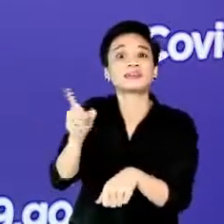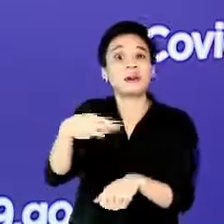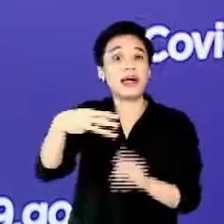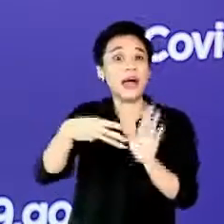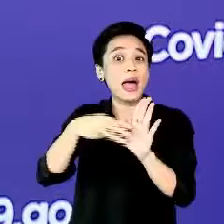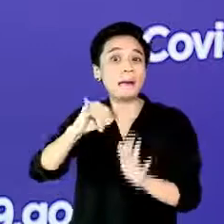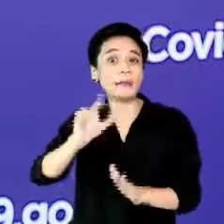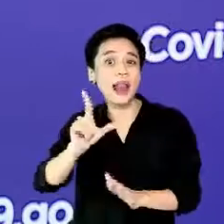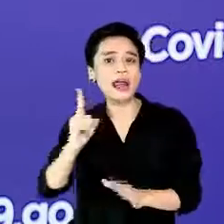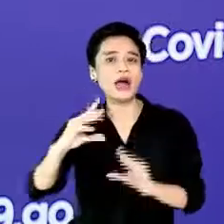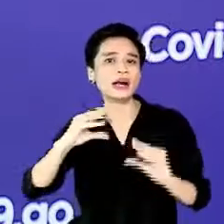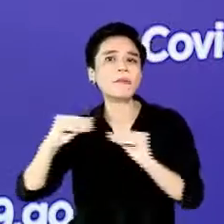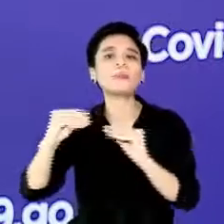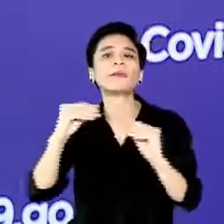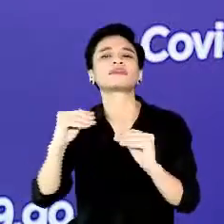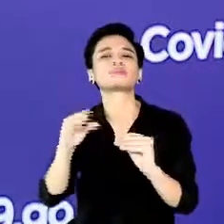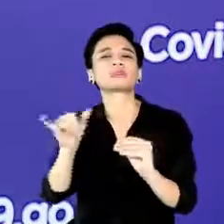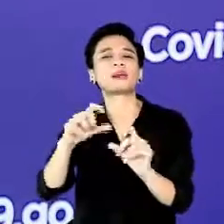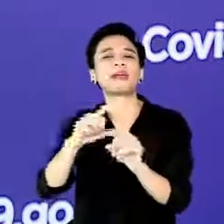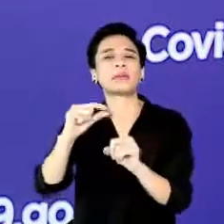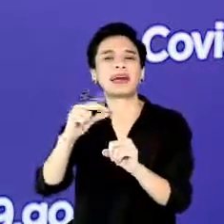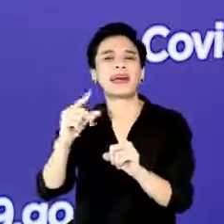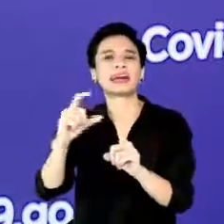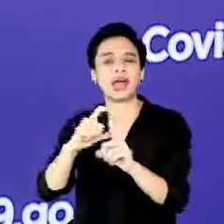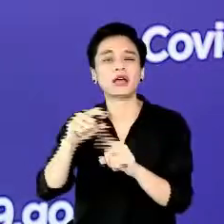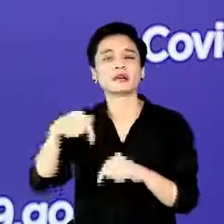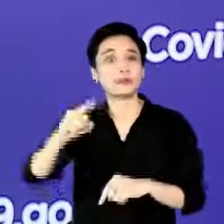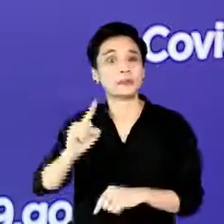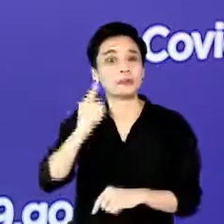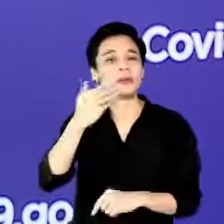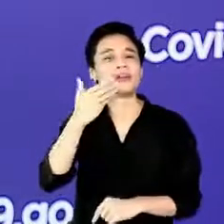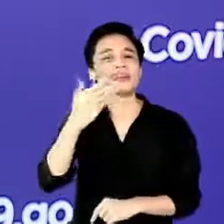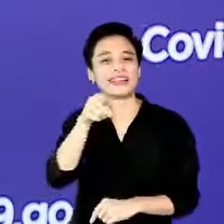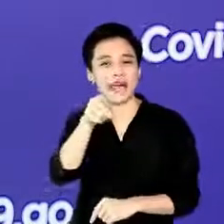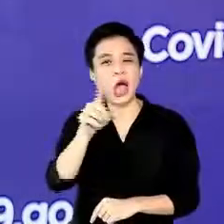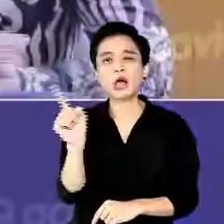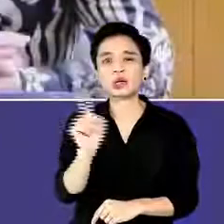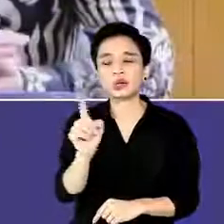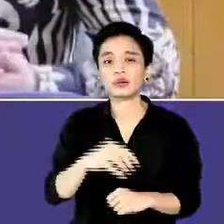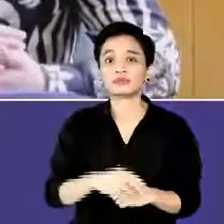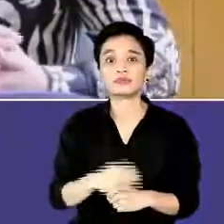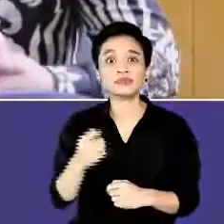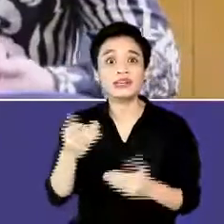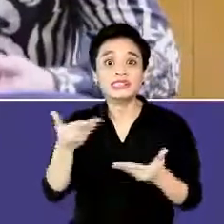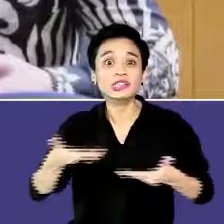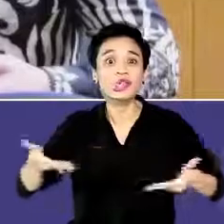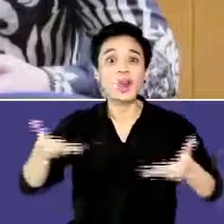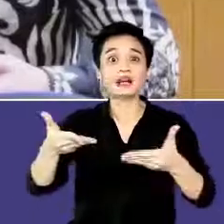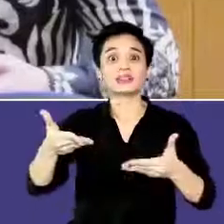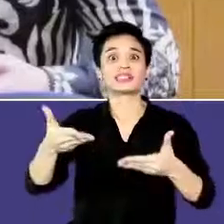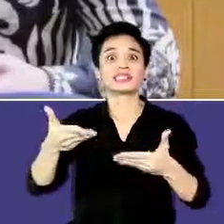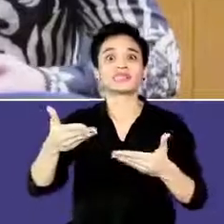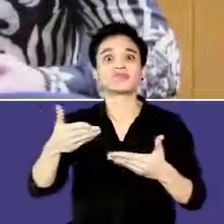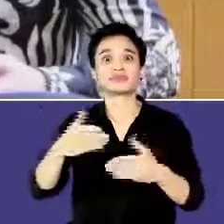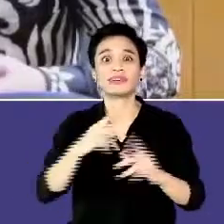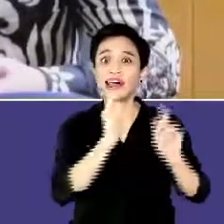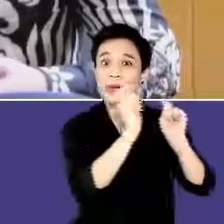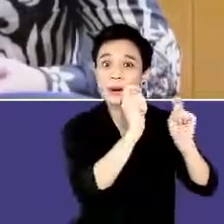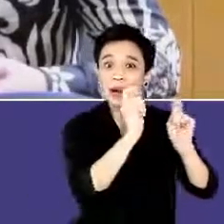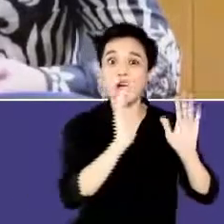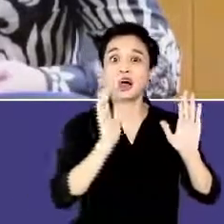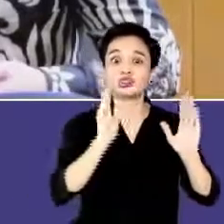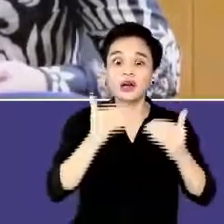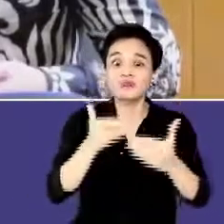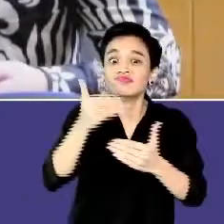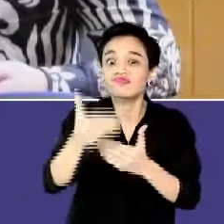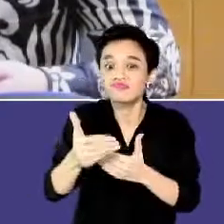mendesak dengan DPRD pertanyaan pertama Mas Emil Bagaimana skenario pengendalian covert 19 pasca lebaran di Jawa Timur terutama ini